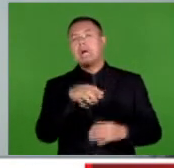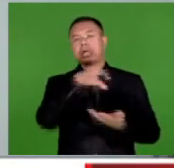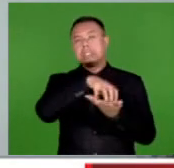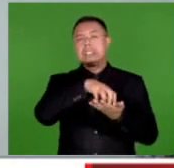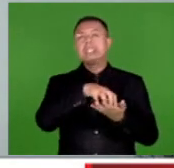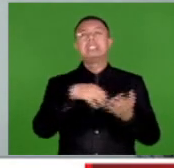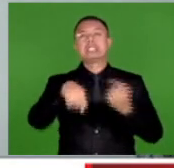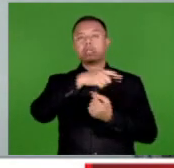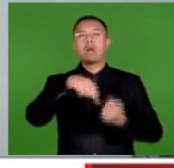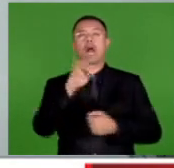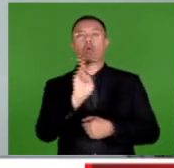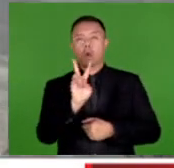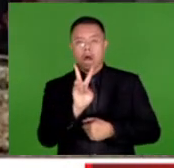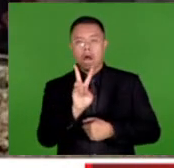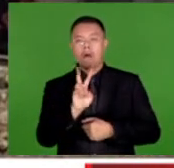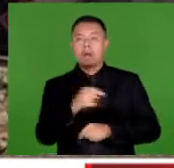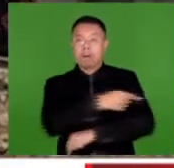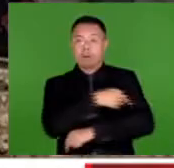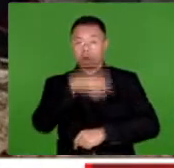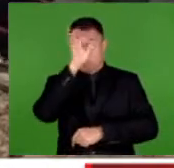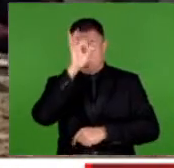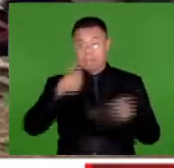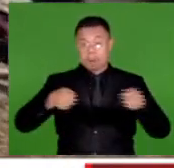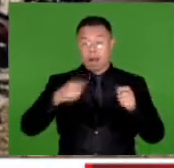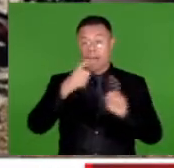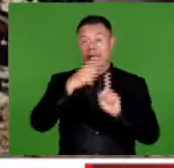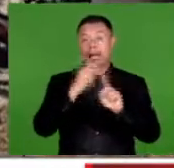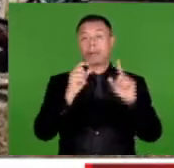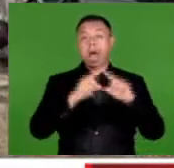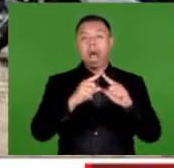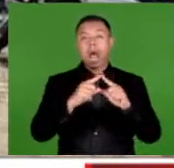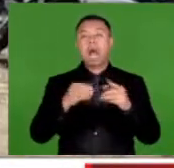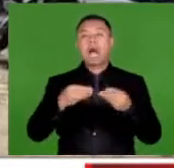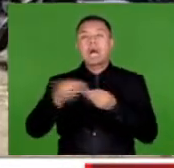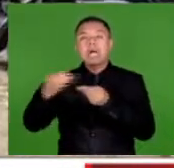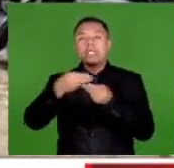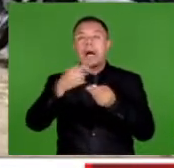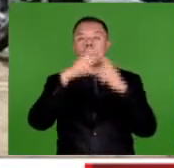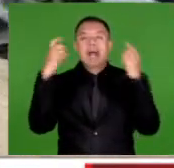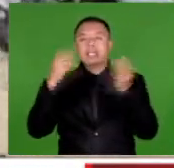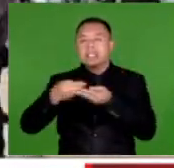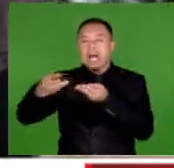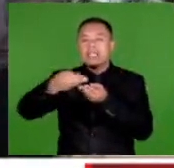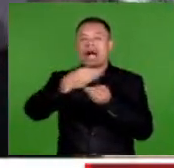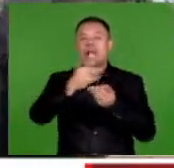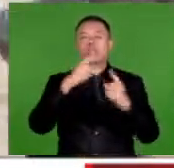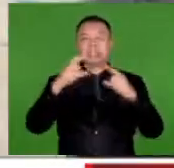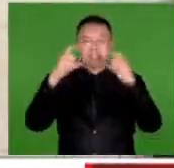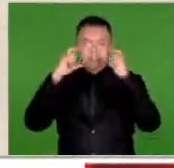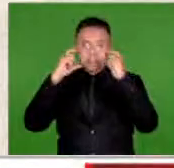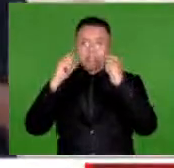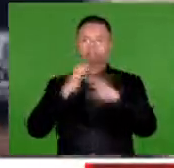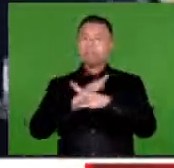2. Petugas kepolisian dan pengelola TPA Sari Mukti membagikan masker ke pengguna jalan dan warga setempat untuk